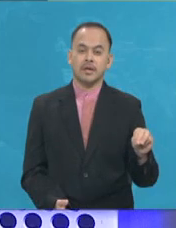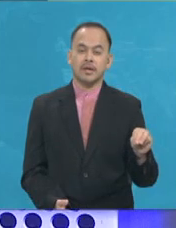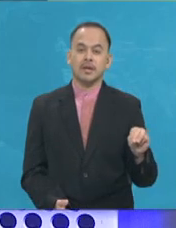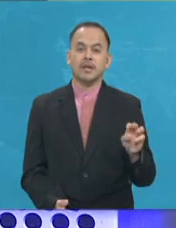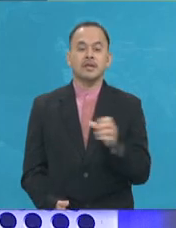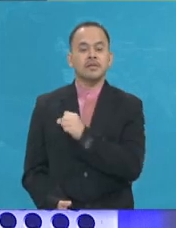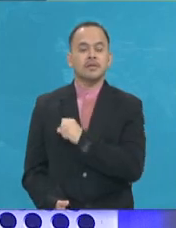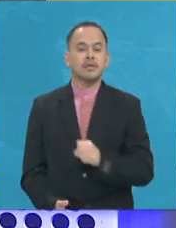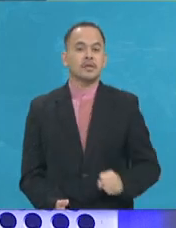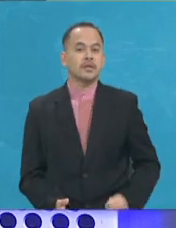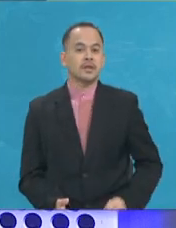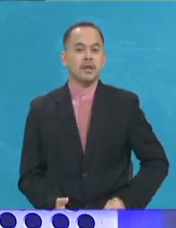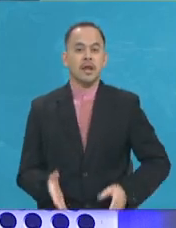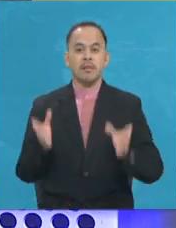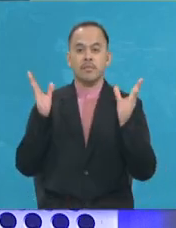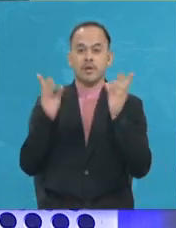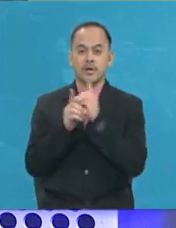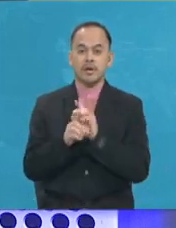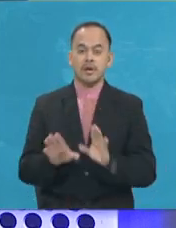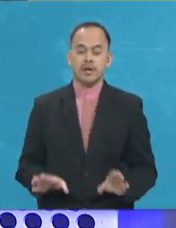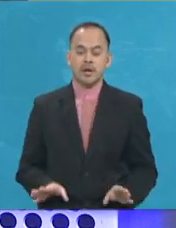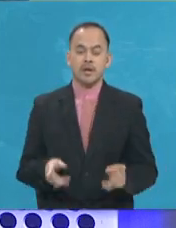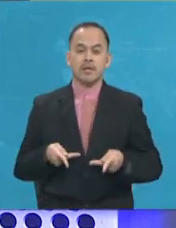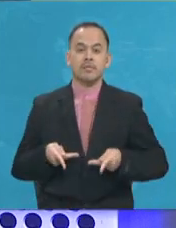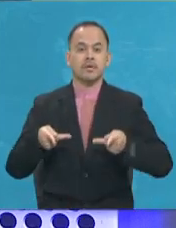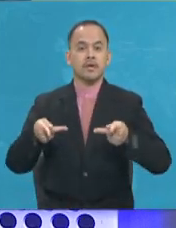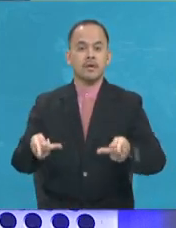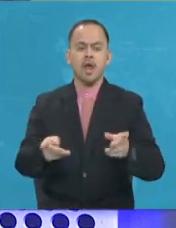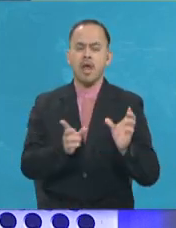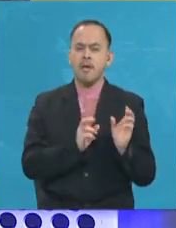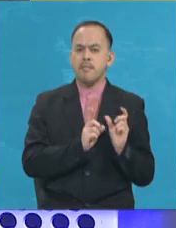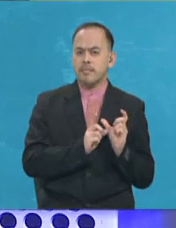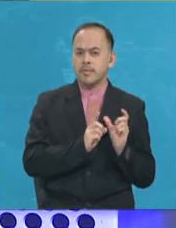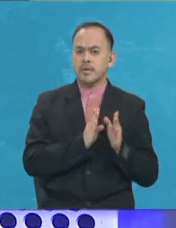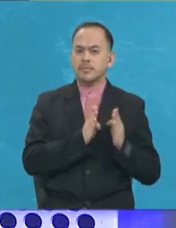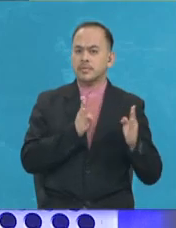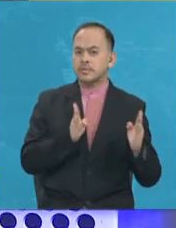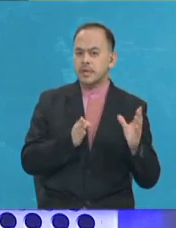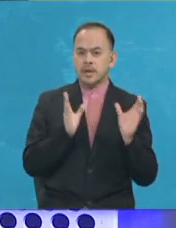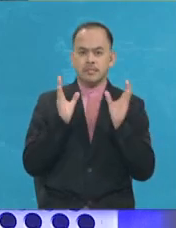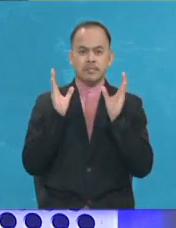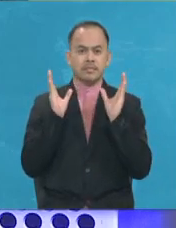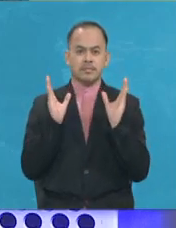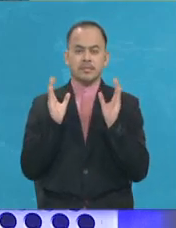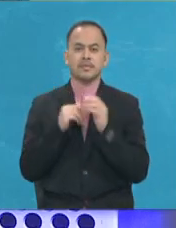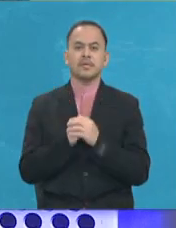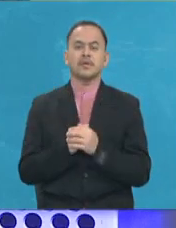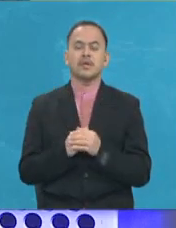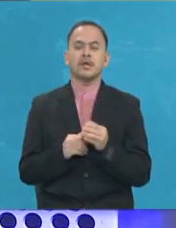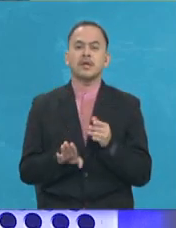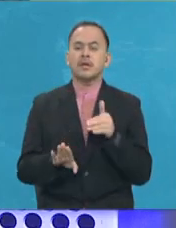dan yang di-pertuan negara Brunei Darussalam berkenaan mengurniakan bintang-bintang kebesaran negara Brunei Darussalam